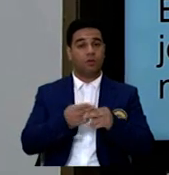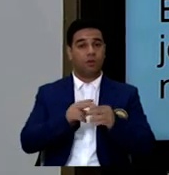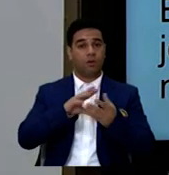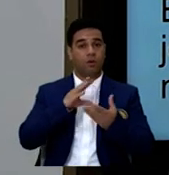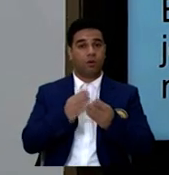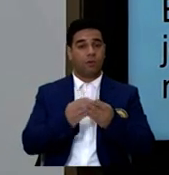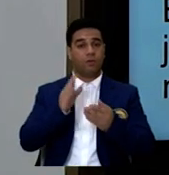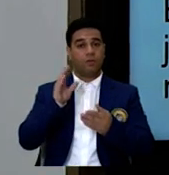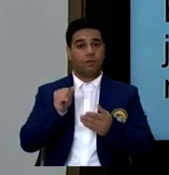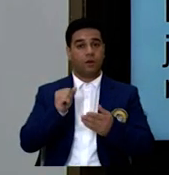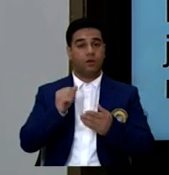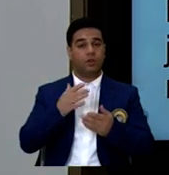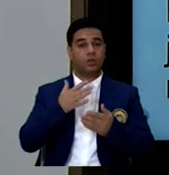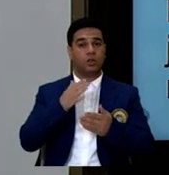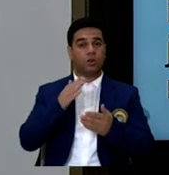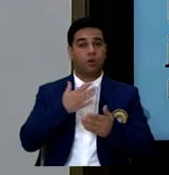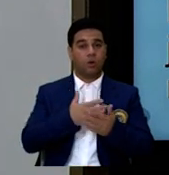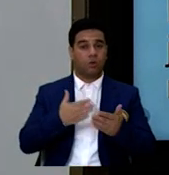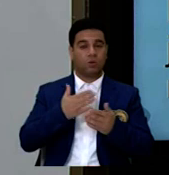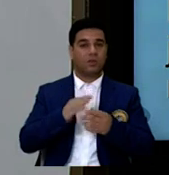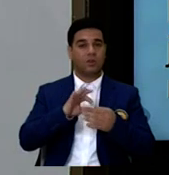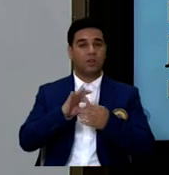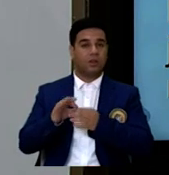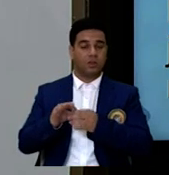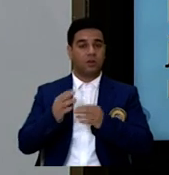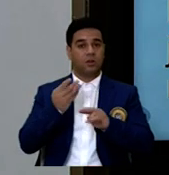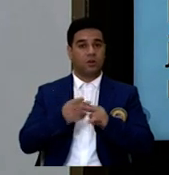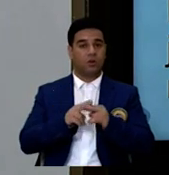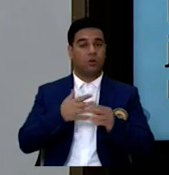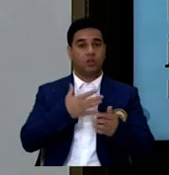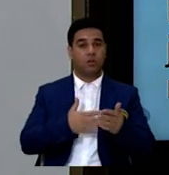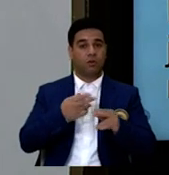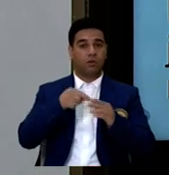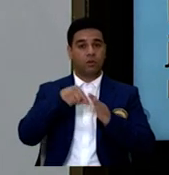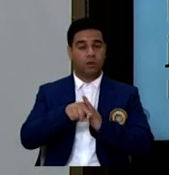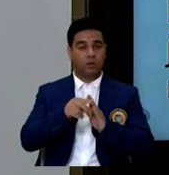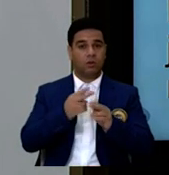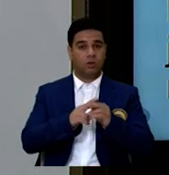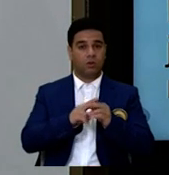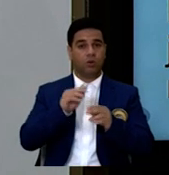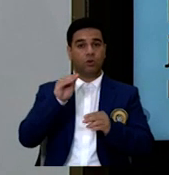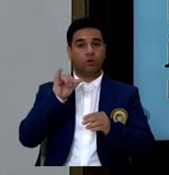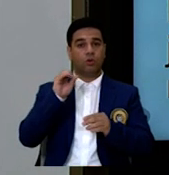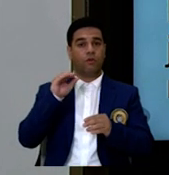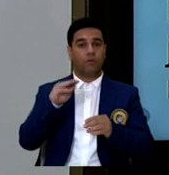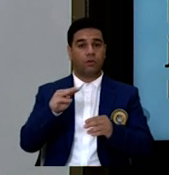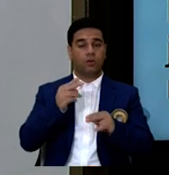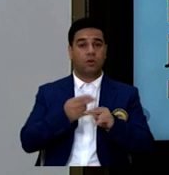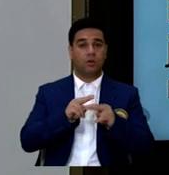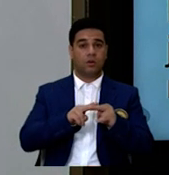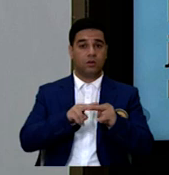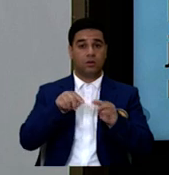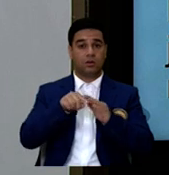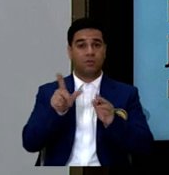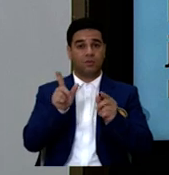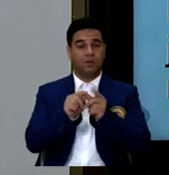halqasi va qorin nerv zanjiridan iborat. Qorin nerv zanjiridagi juft nerv tugunlarining